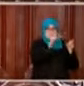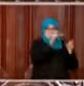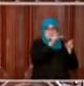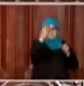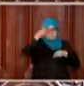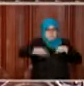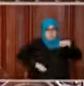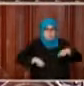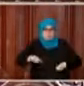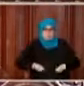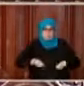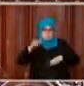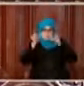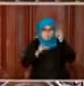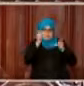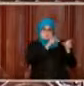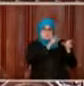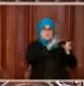إدارتها.